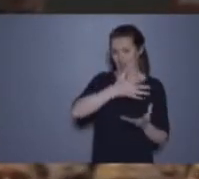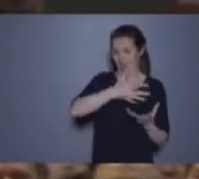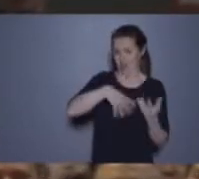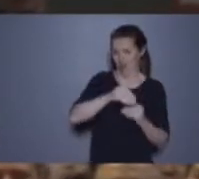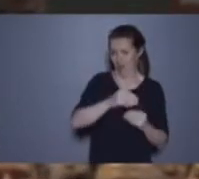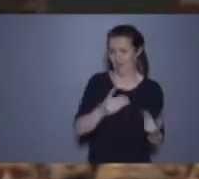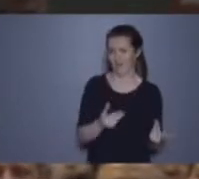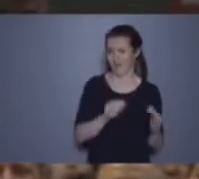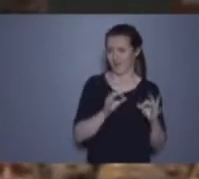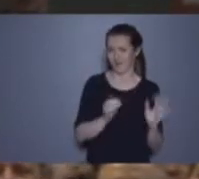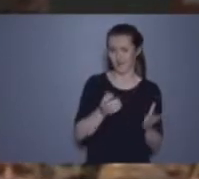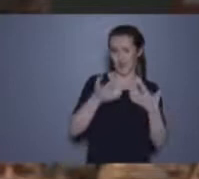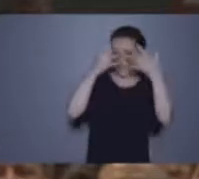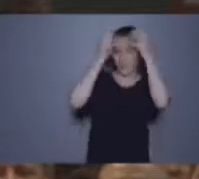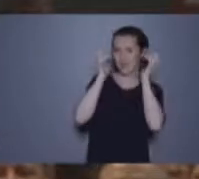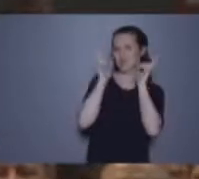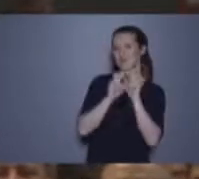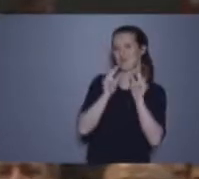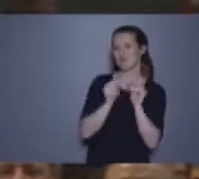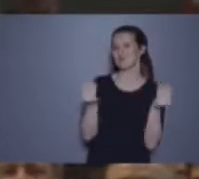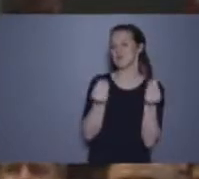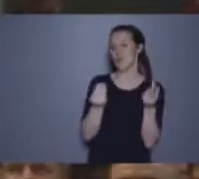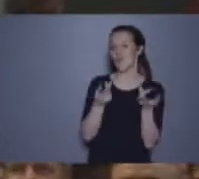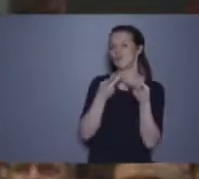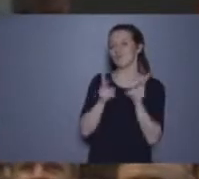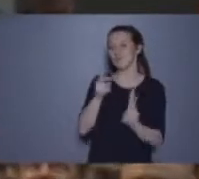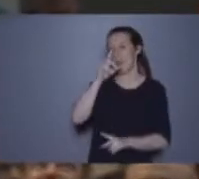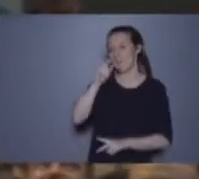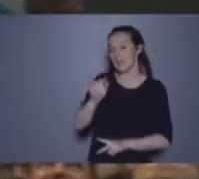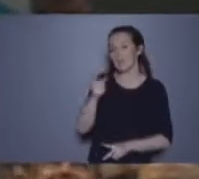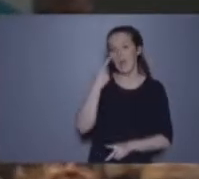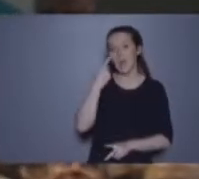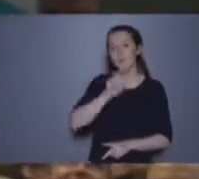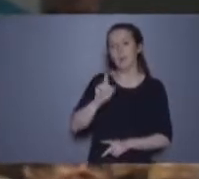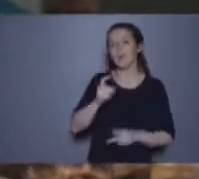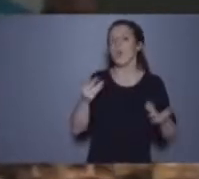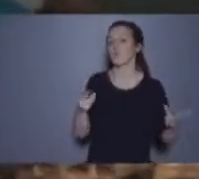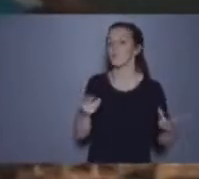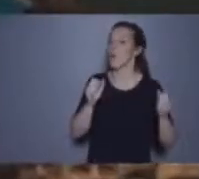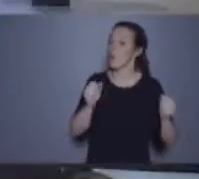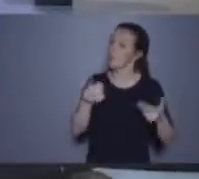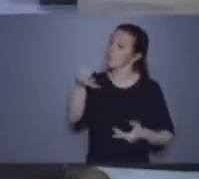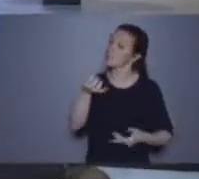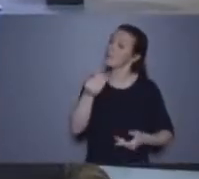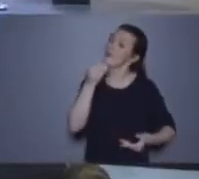Mélenchon vous a expliqué en soi à Brest, que vous ne le saviez pas et que vous pouvez me dire merci.